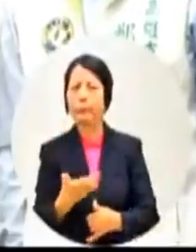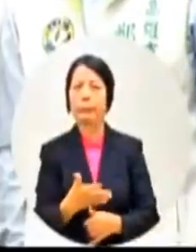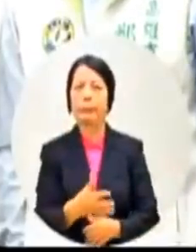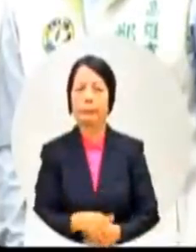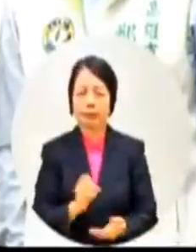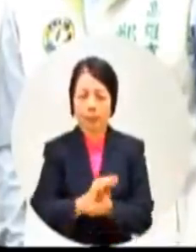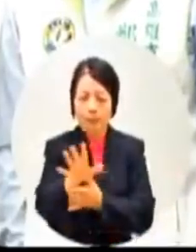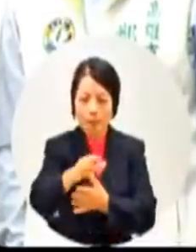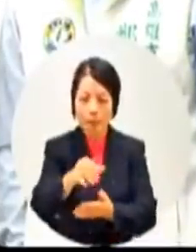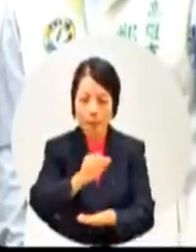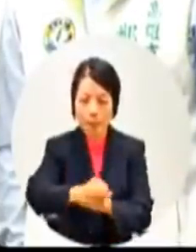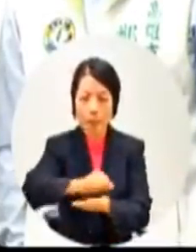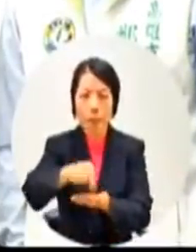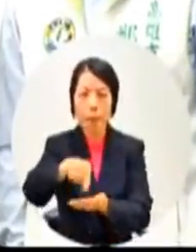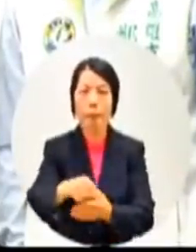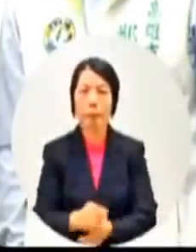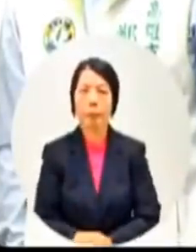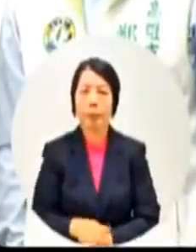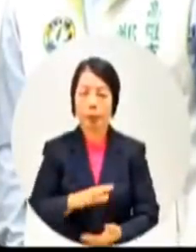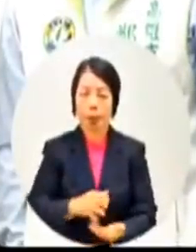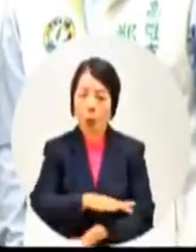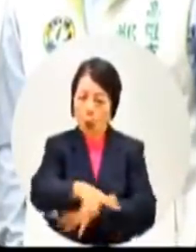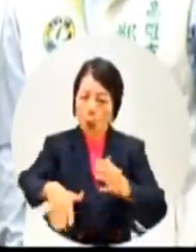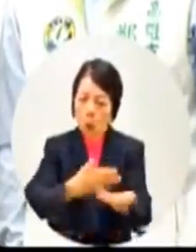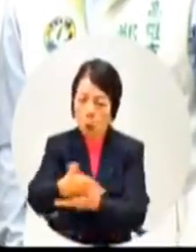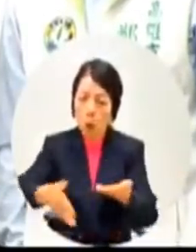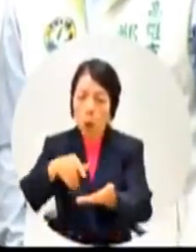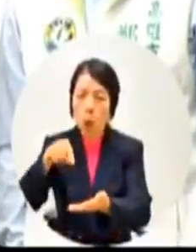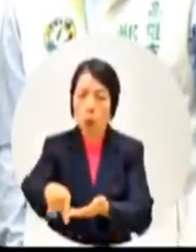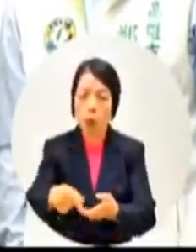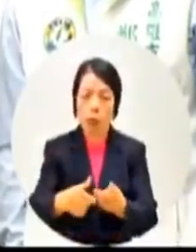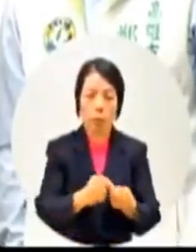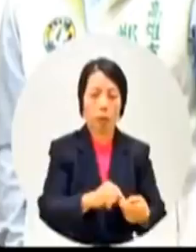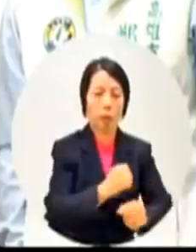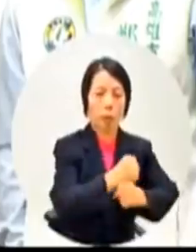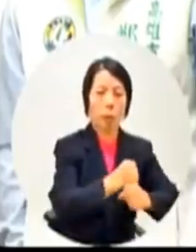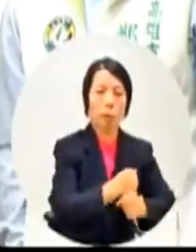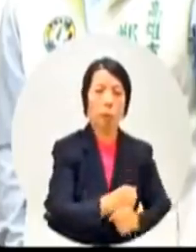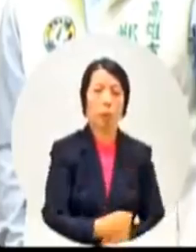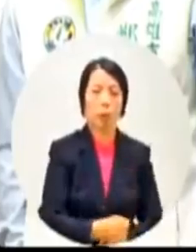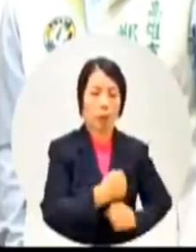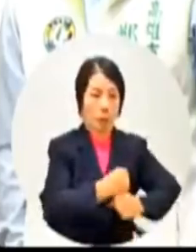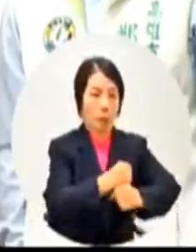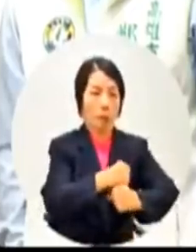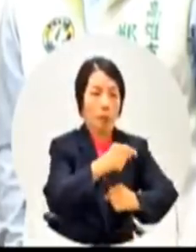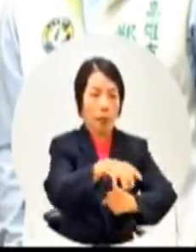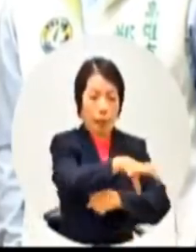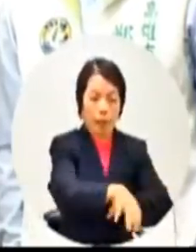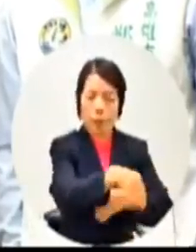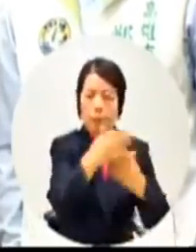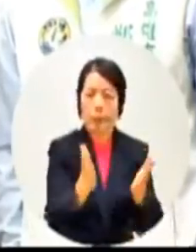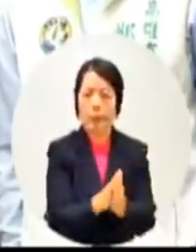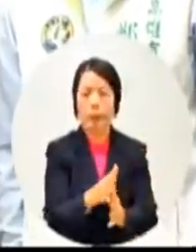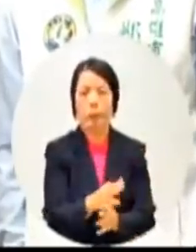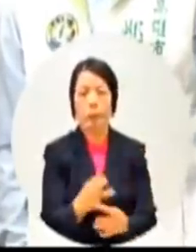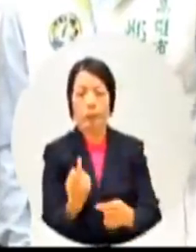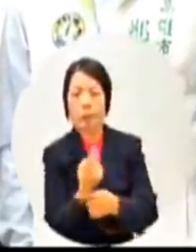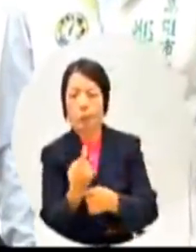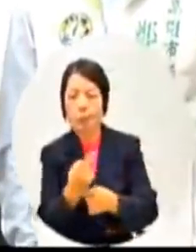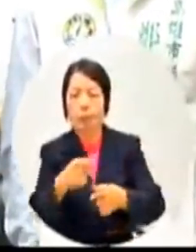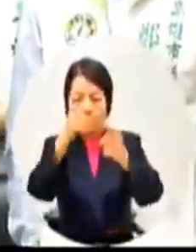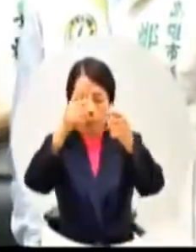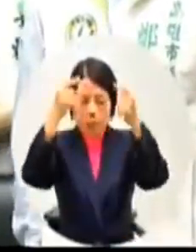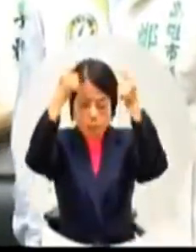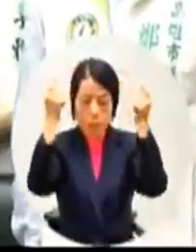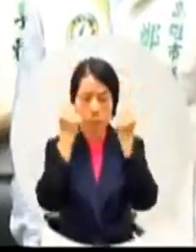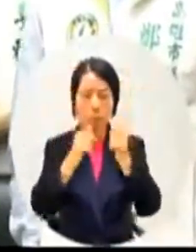场、迪士尼都没有提，我就知道你应该做不到，对不对？ 因为你都没提嘛，但是你有提到老亲共住，我知